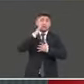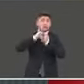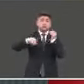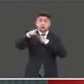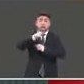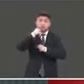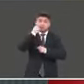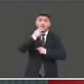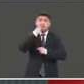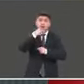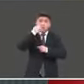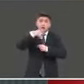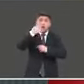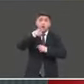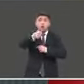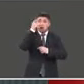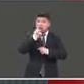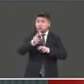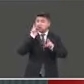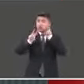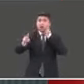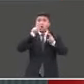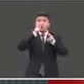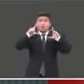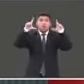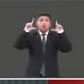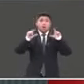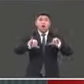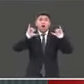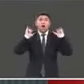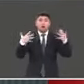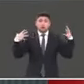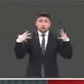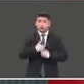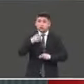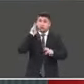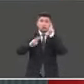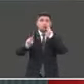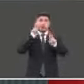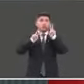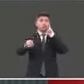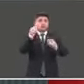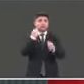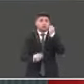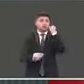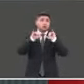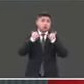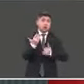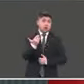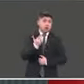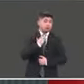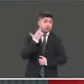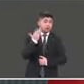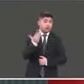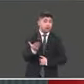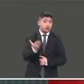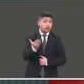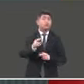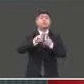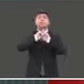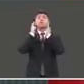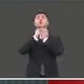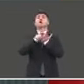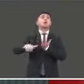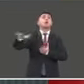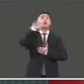geçen yıl bu hakikatleri ve çok da acı şekilde yüzleşmek zorunda kalacaktır dünya